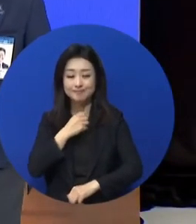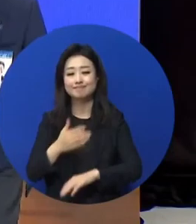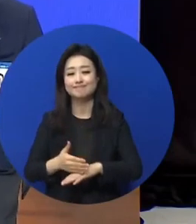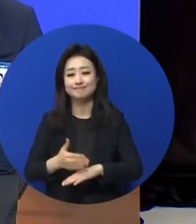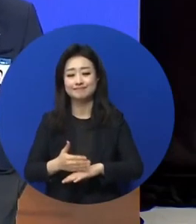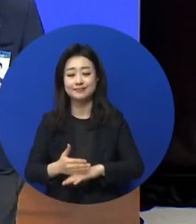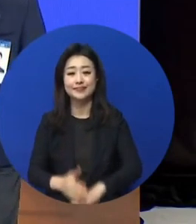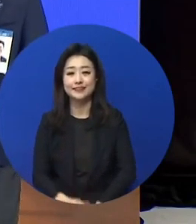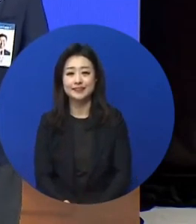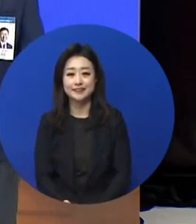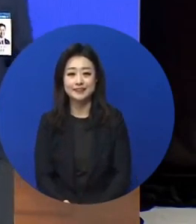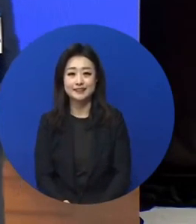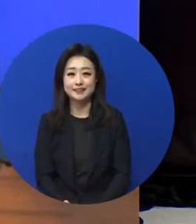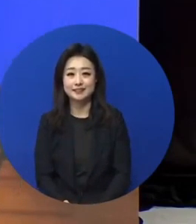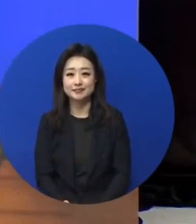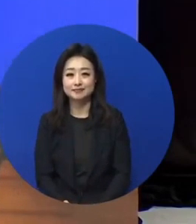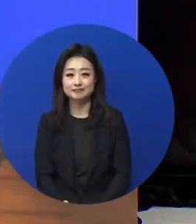감사합니다.